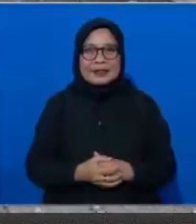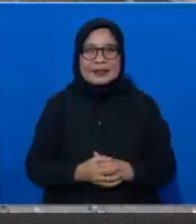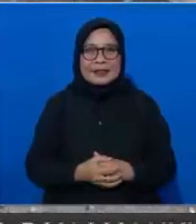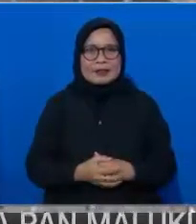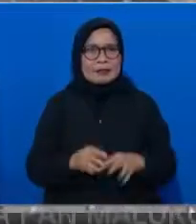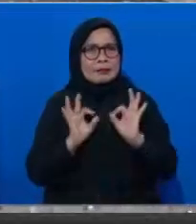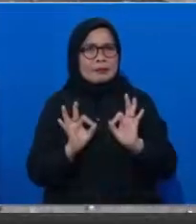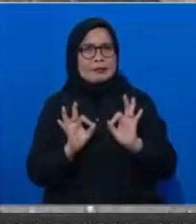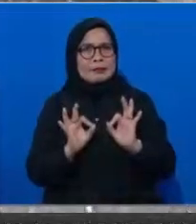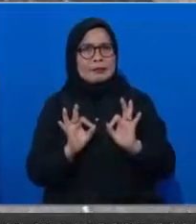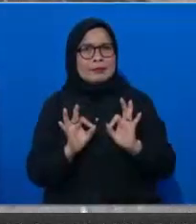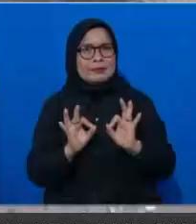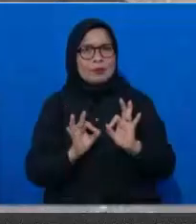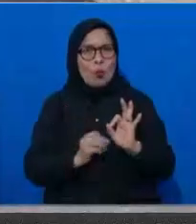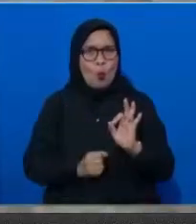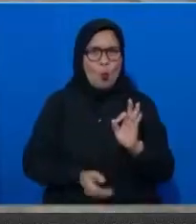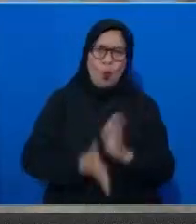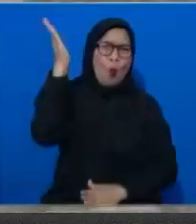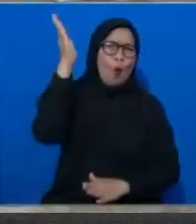Bersiap dan go!